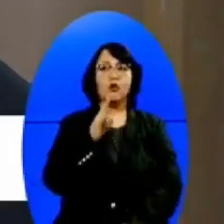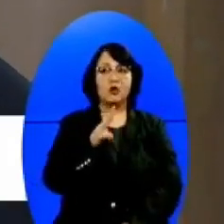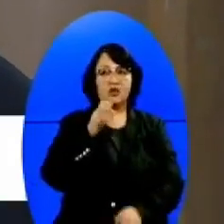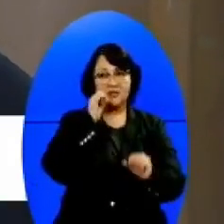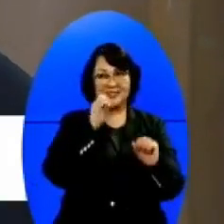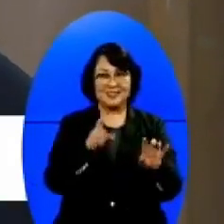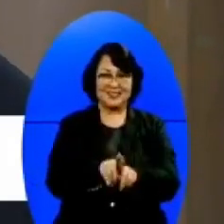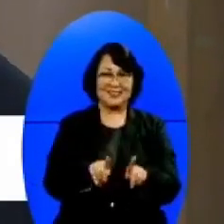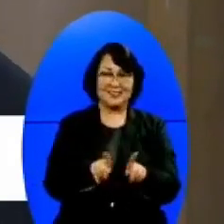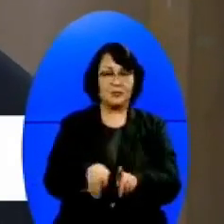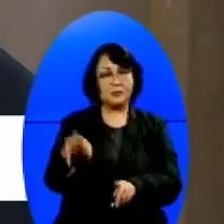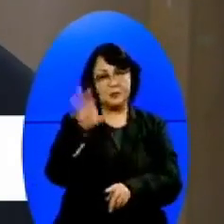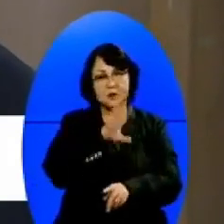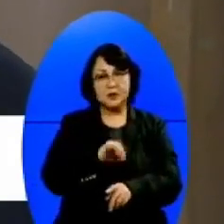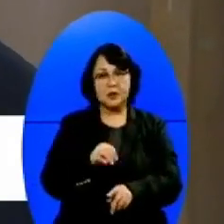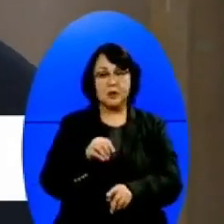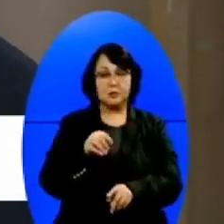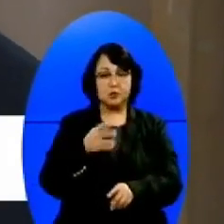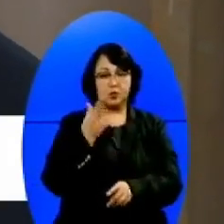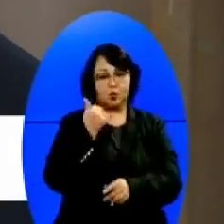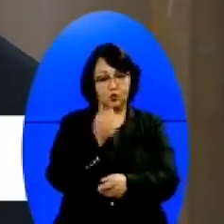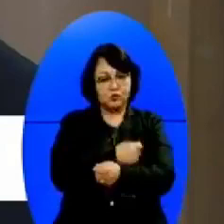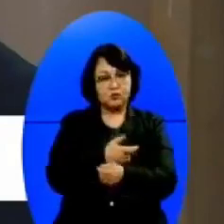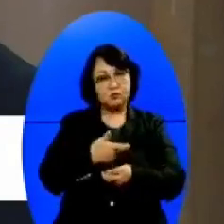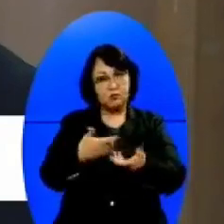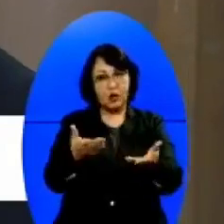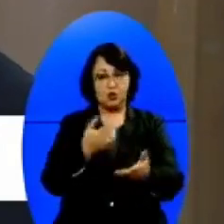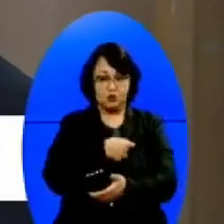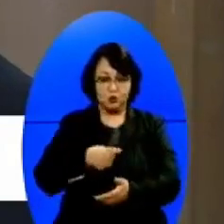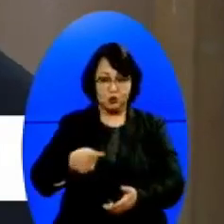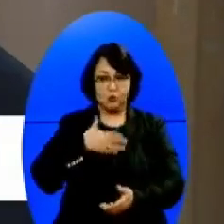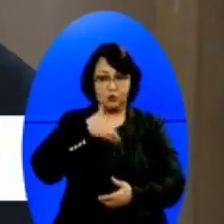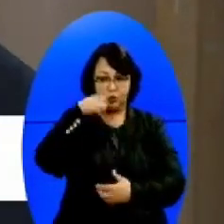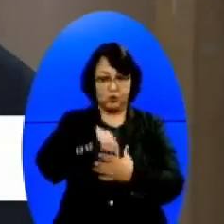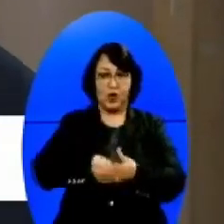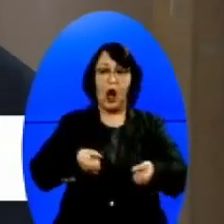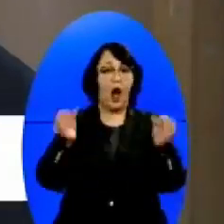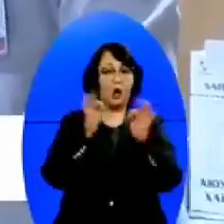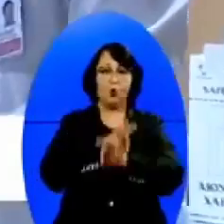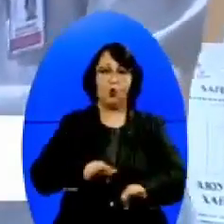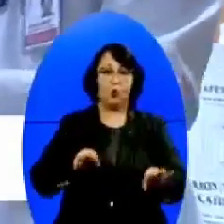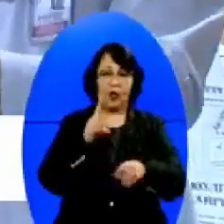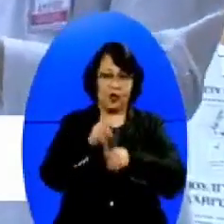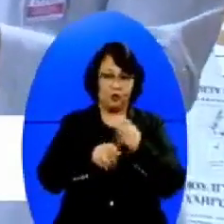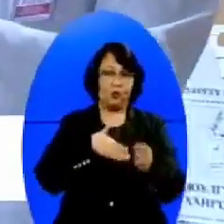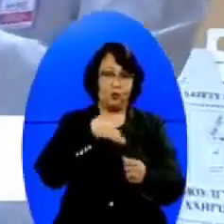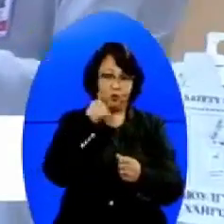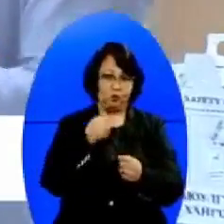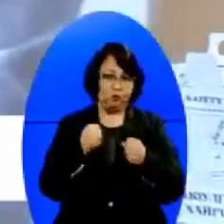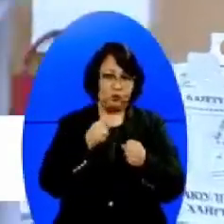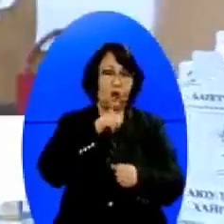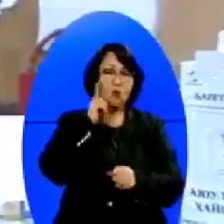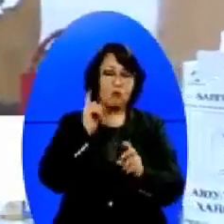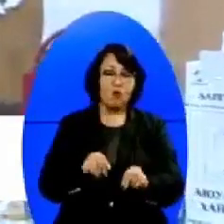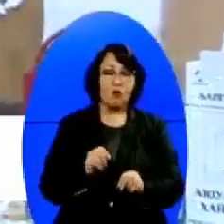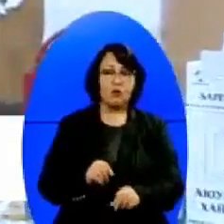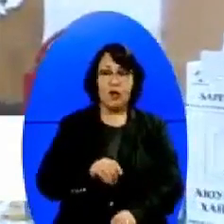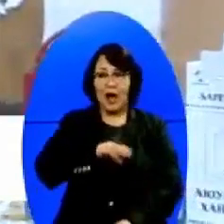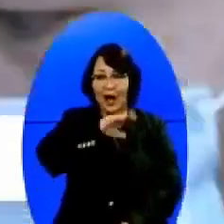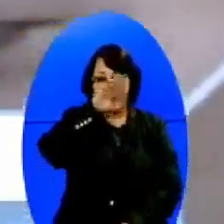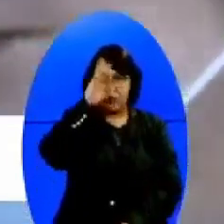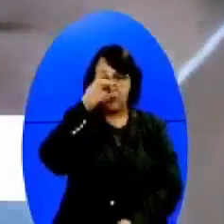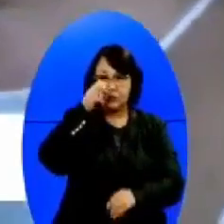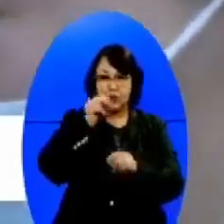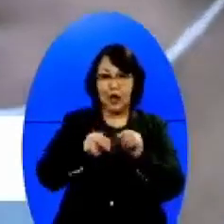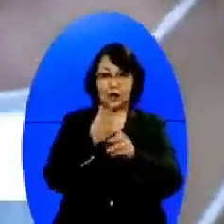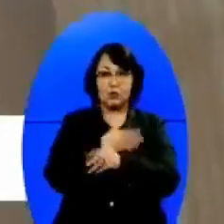нарт ч бас сөрөг нөлөө гэж байхгүй болохоор цусаа өгөөрэй гэж уриалъя. Цусаа бэлэглэж байгаа хүмүүсийн халууныг хэмжээж,